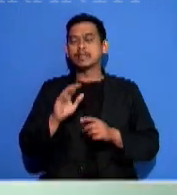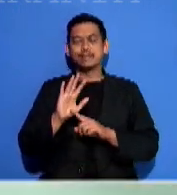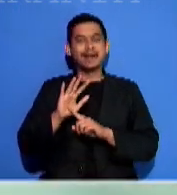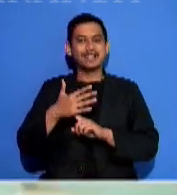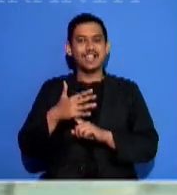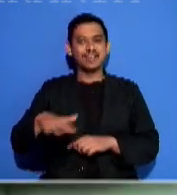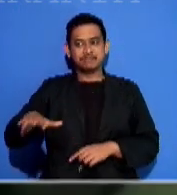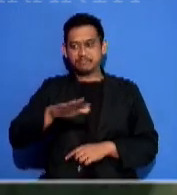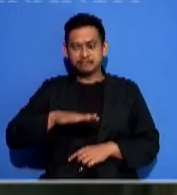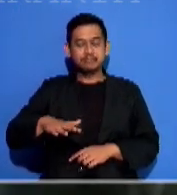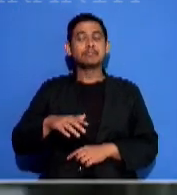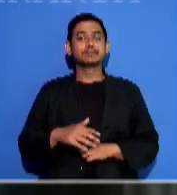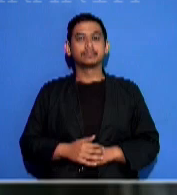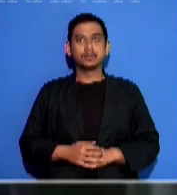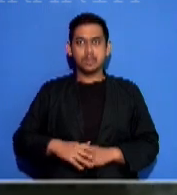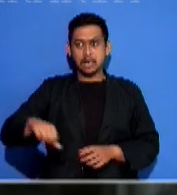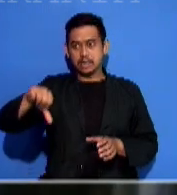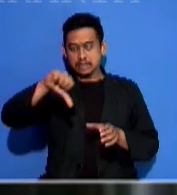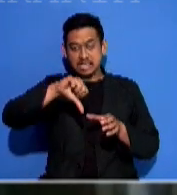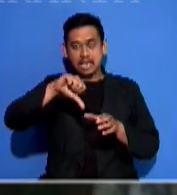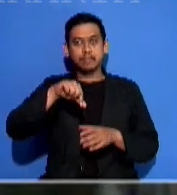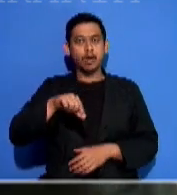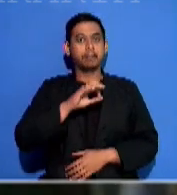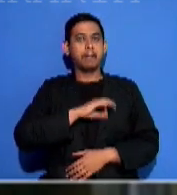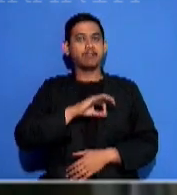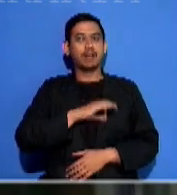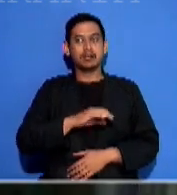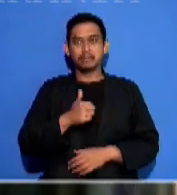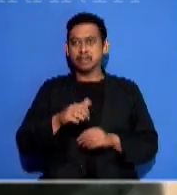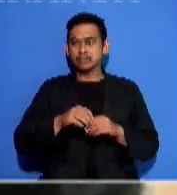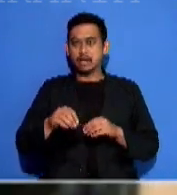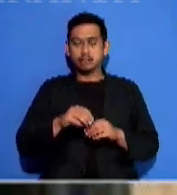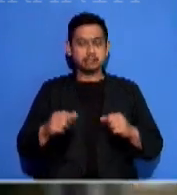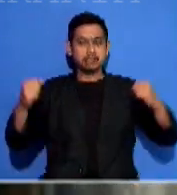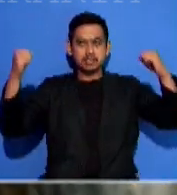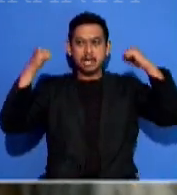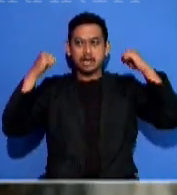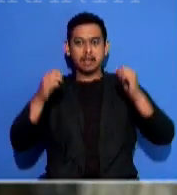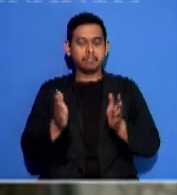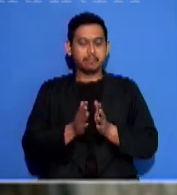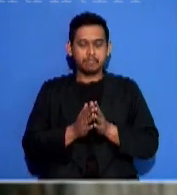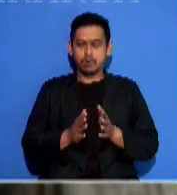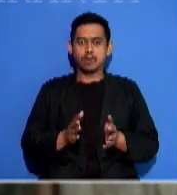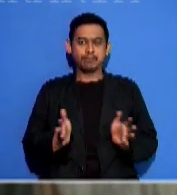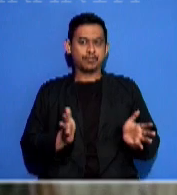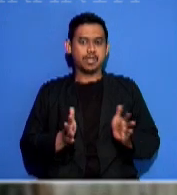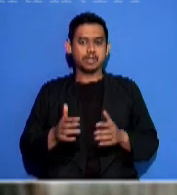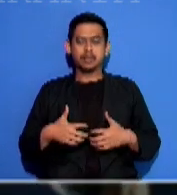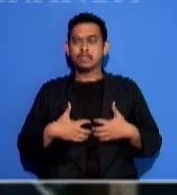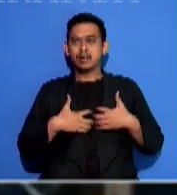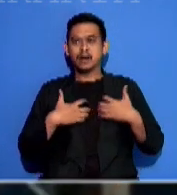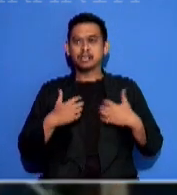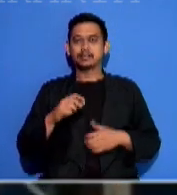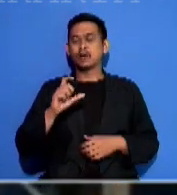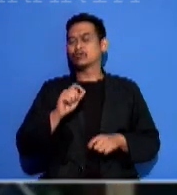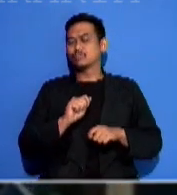saged dipun mupangataken ing balikriya, tetanen, kesehatan inggo peternakan. Menggah caranipun damel ekoenzim menika